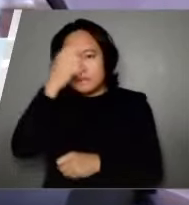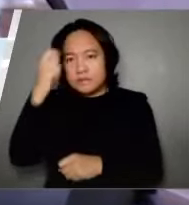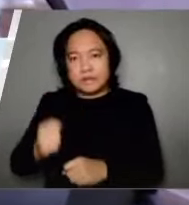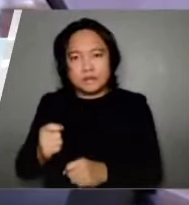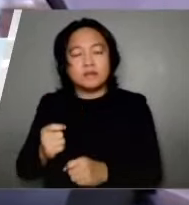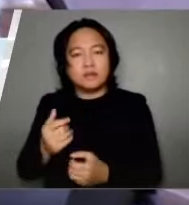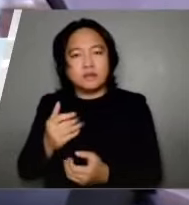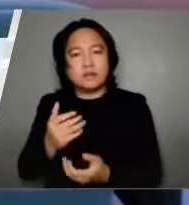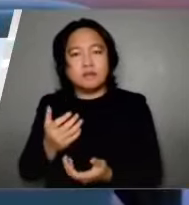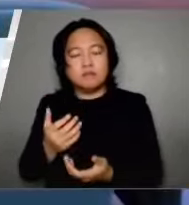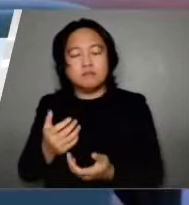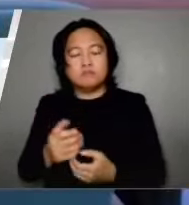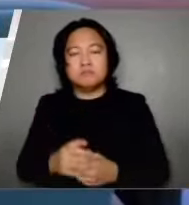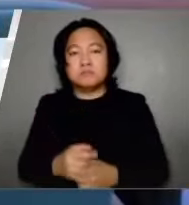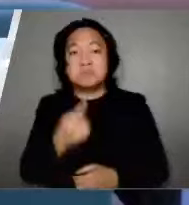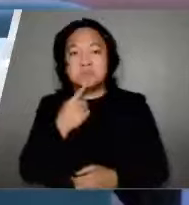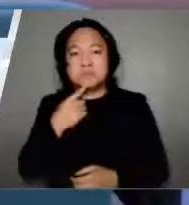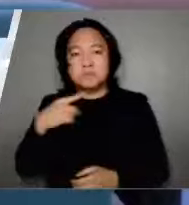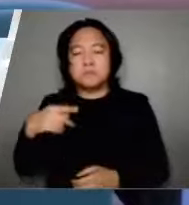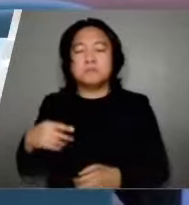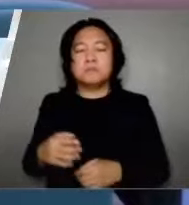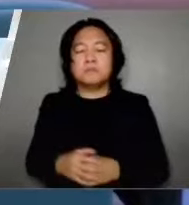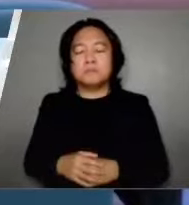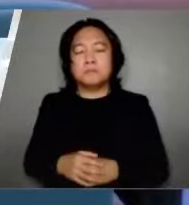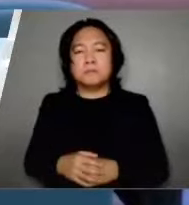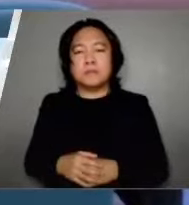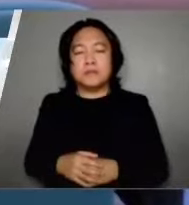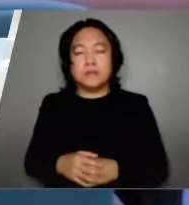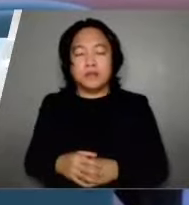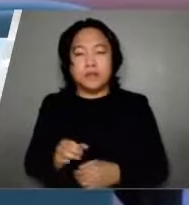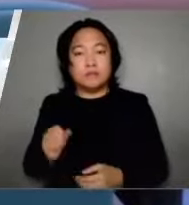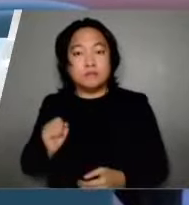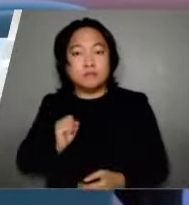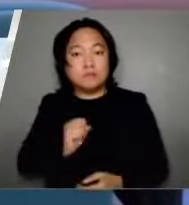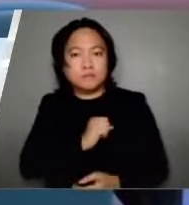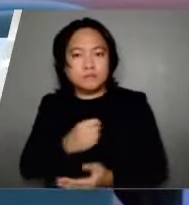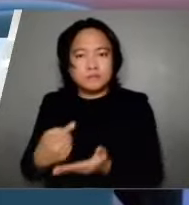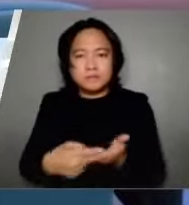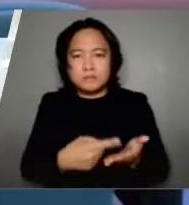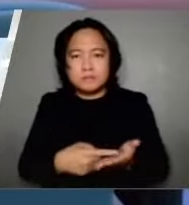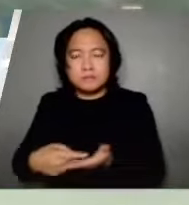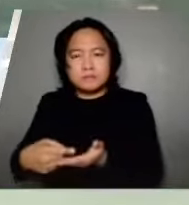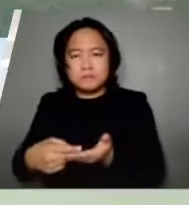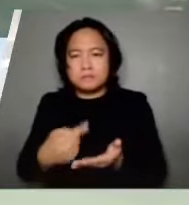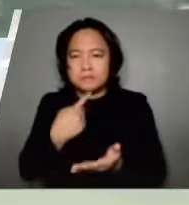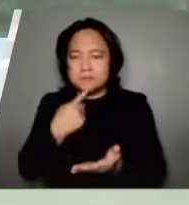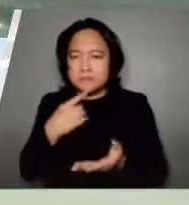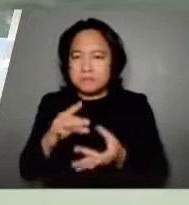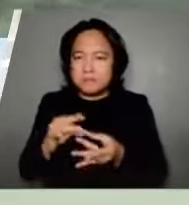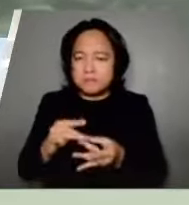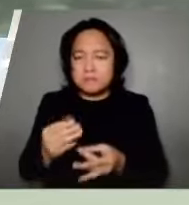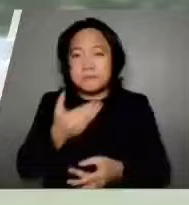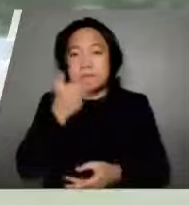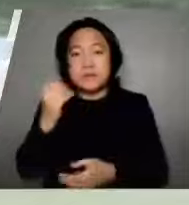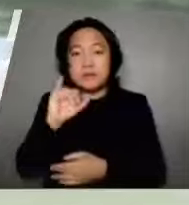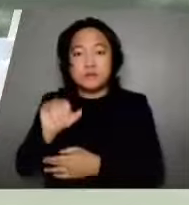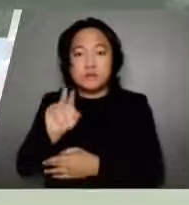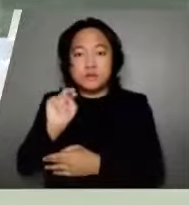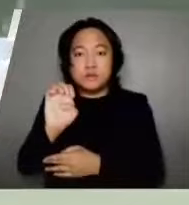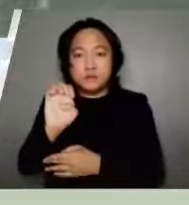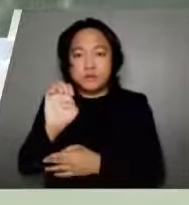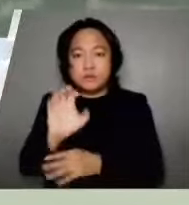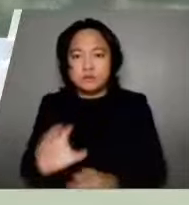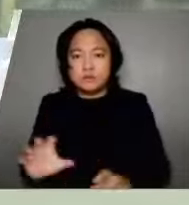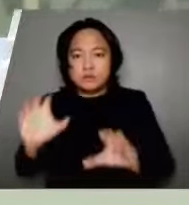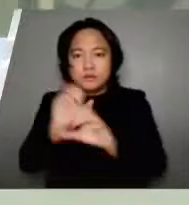sabi ng PAGASA sa pagdinig ng Senado sa kung dapat ibalik sa Hunyo ang pasukan sa eskwela. Kung gagawin yan, maiiwasan daw